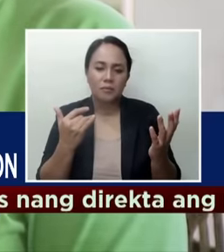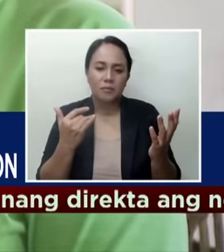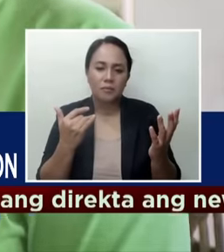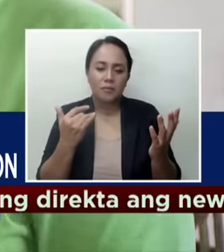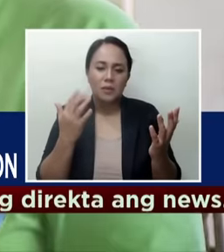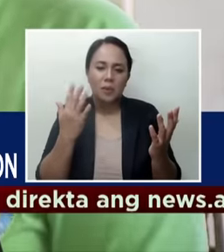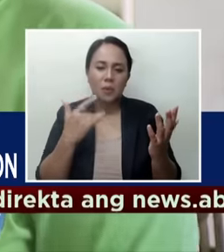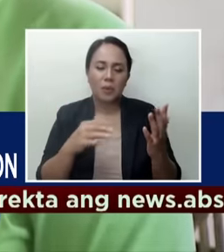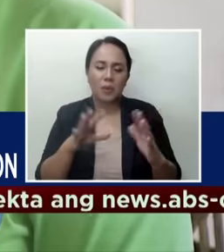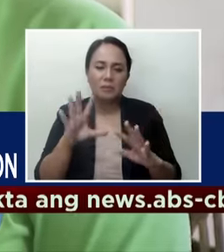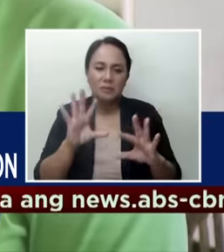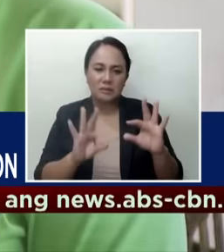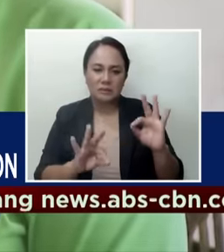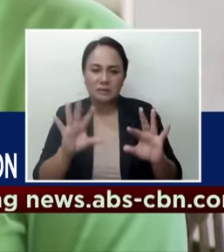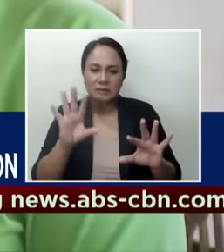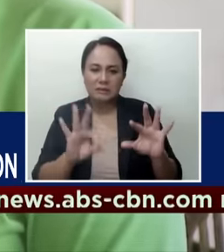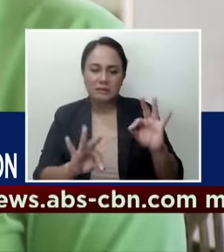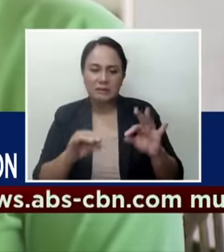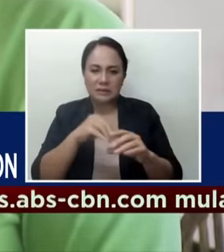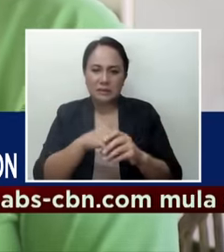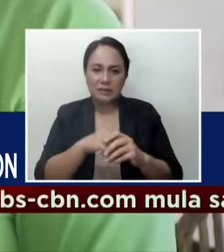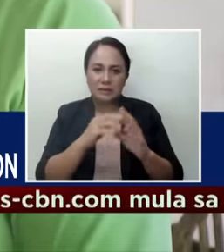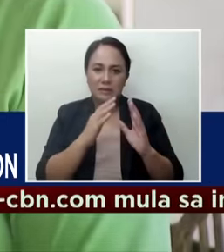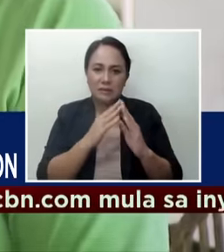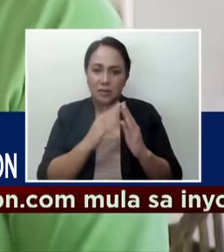putik ang nasa loob ng bahay namin.